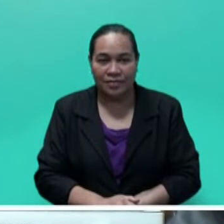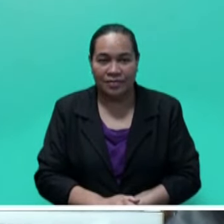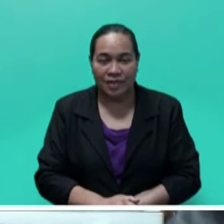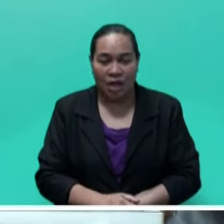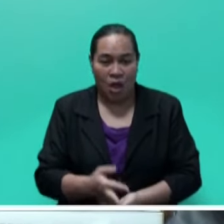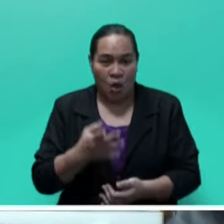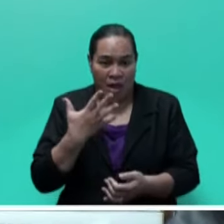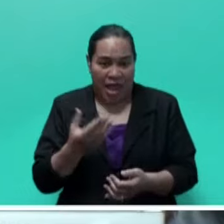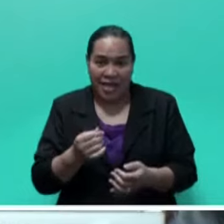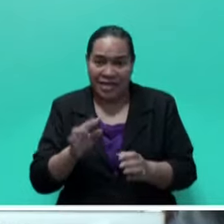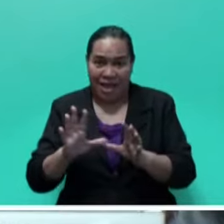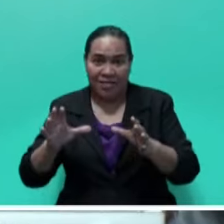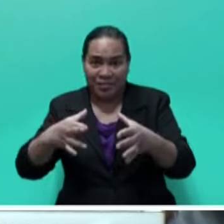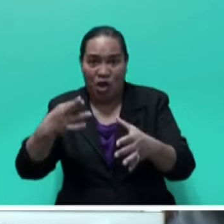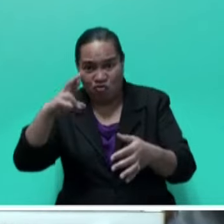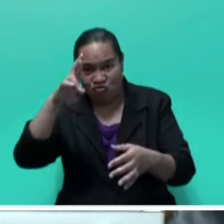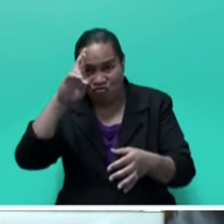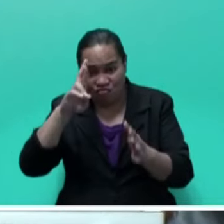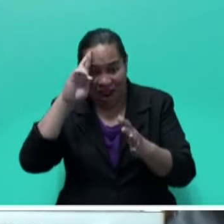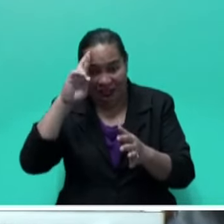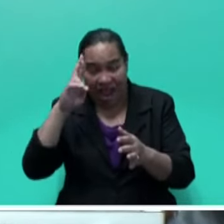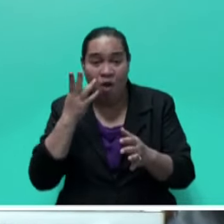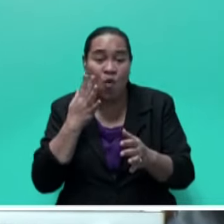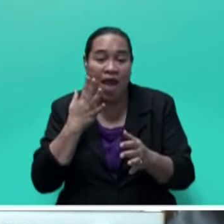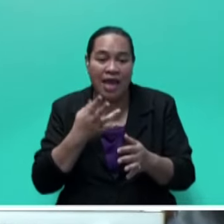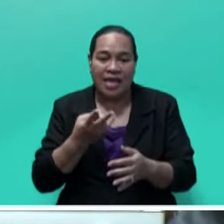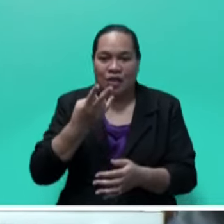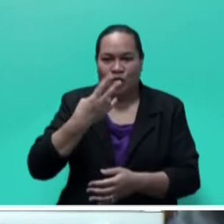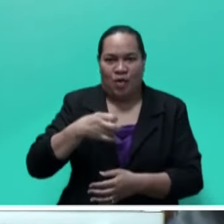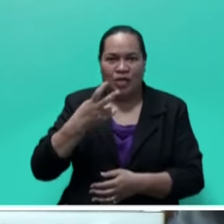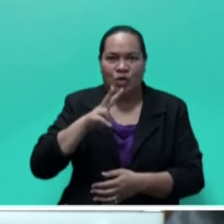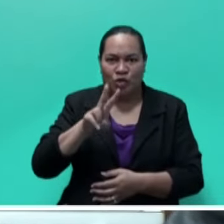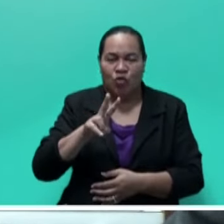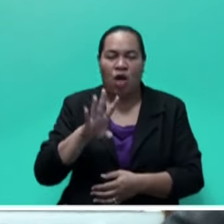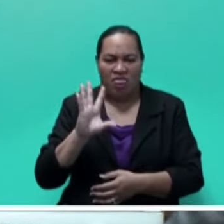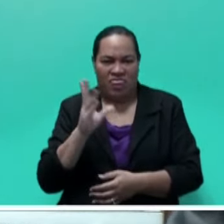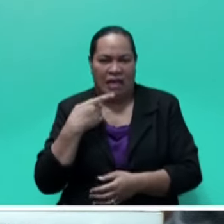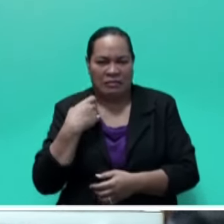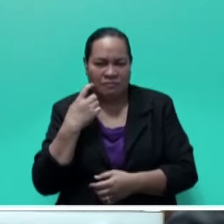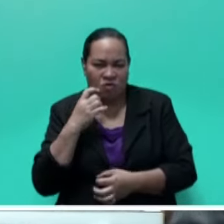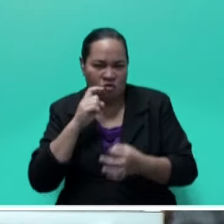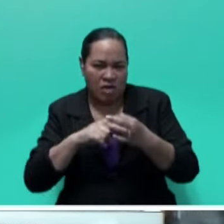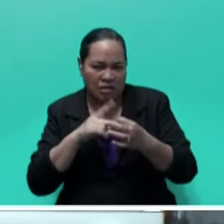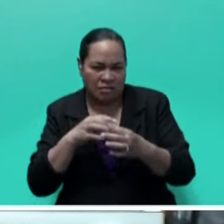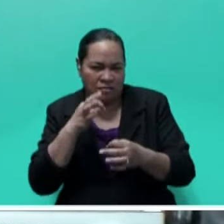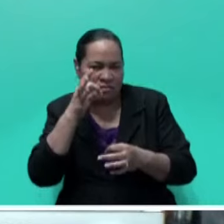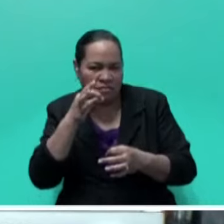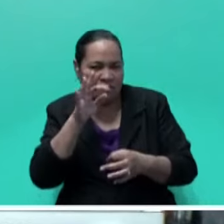Bosnia sana ora ba usaba retaochi na ronondolo rosunga vulkarua to ko itakina na ono waturanga